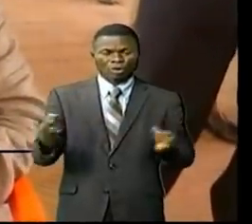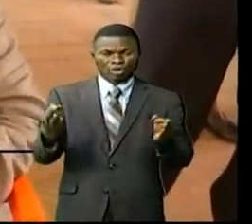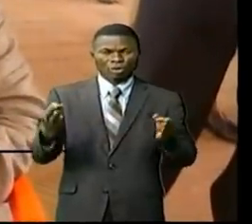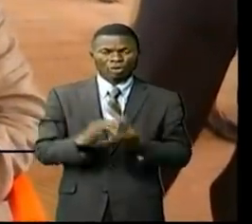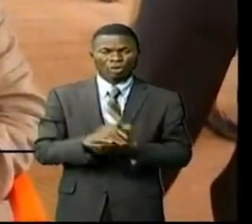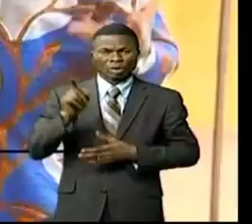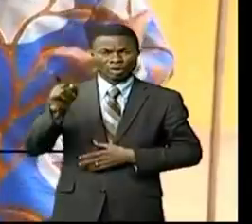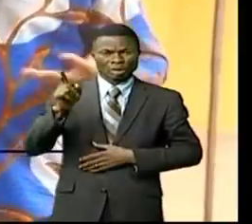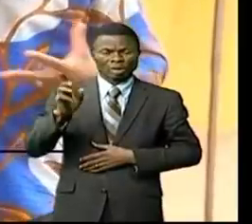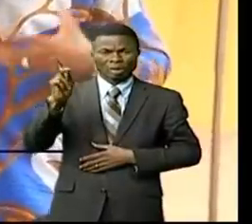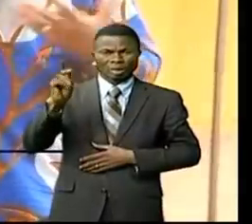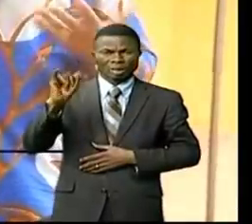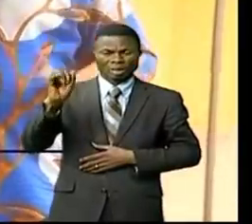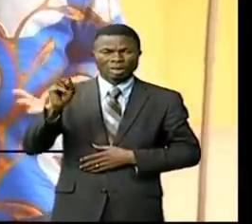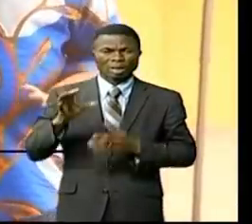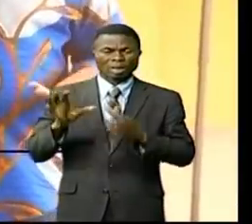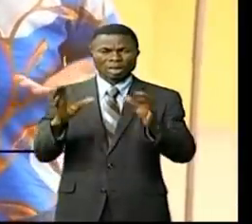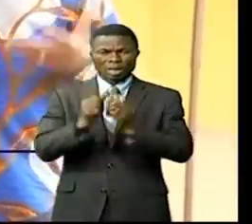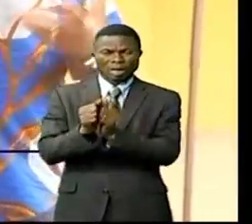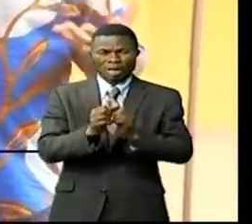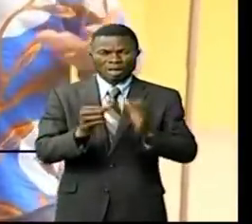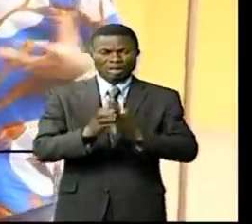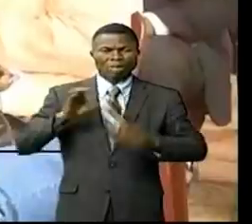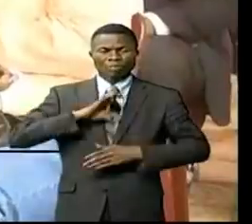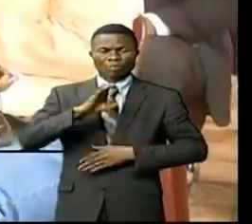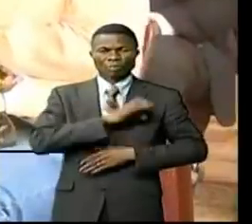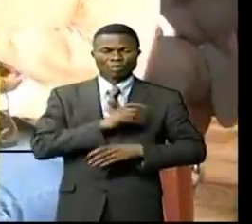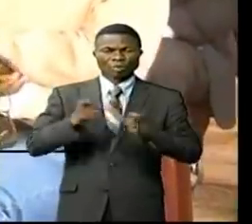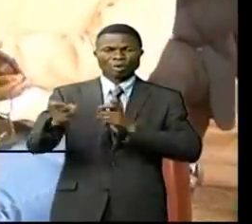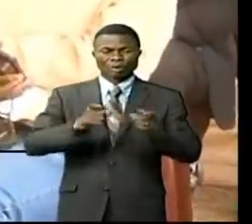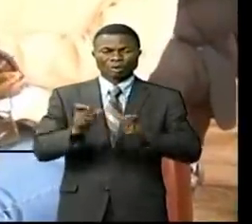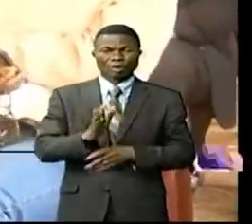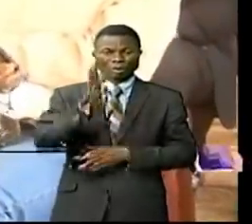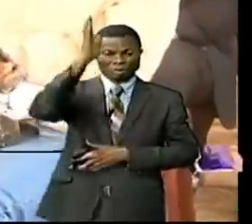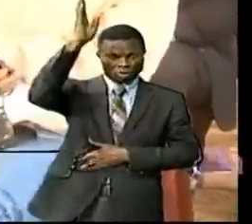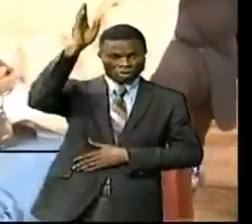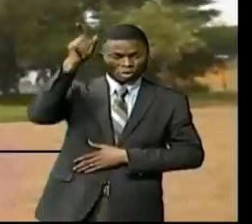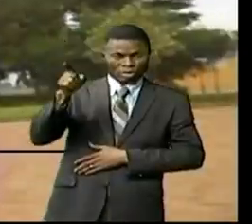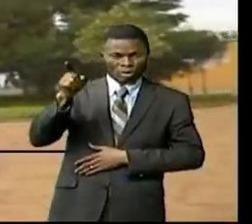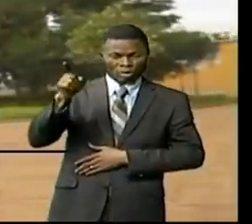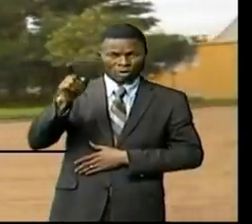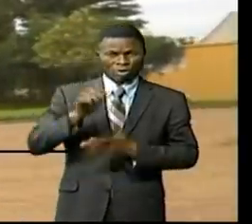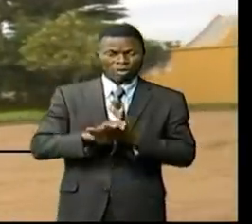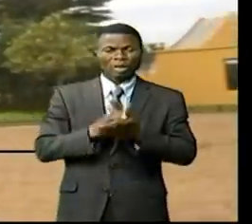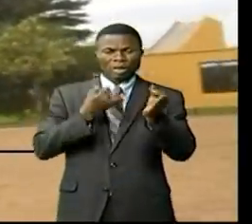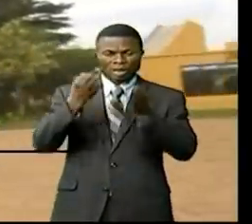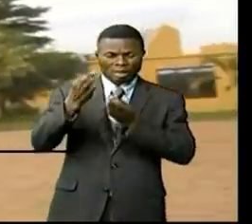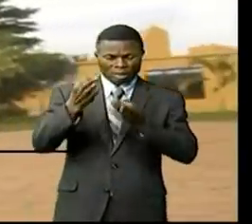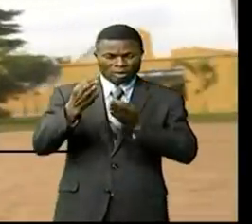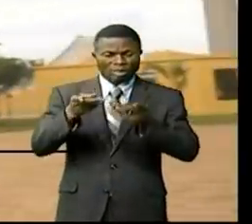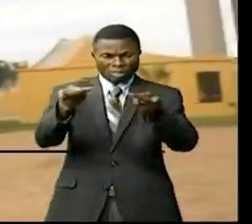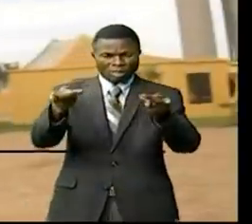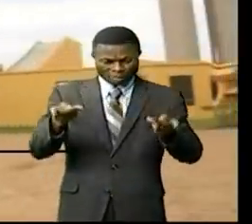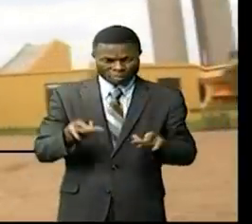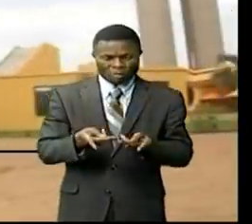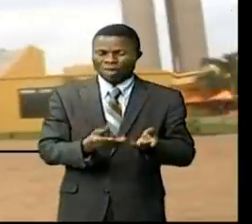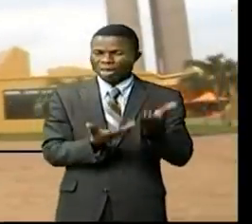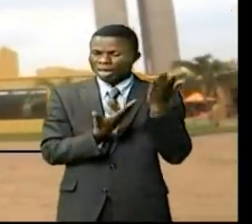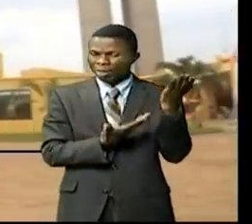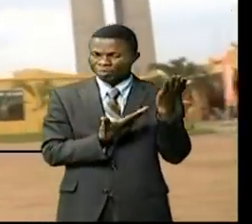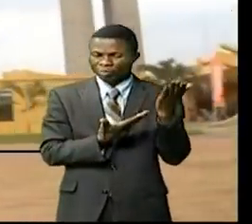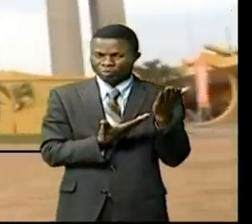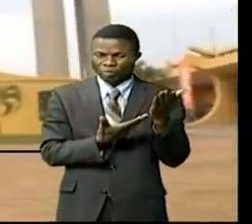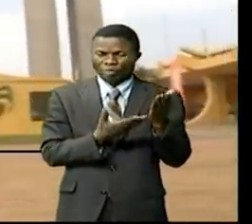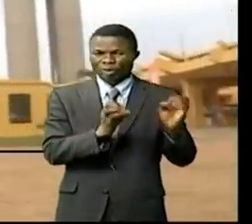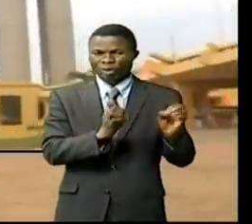en collaboration avec le comité de gestion de ce monument s'engage à maintenir ce site propre afin d'abriter ces